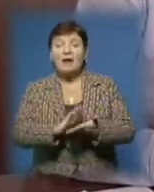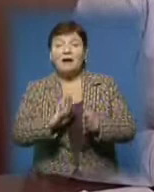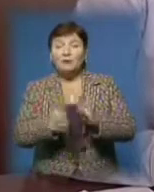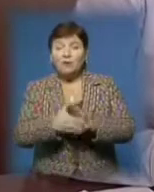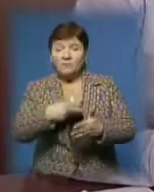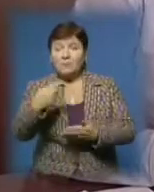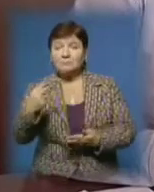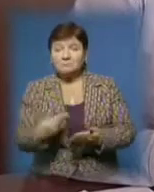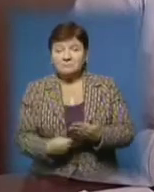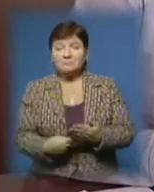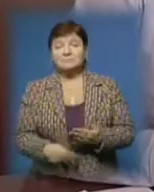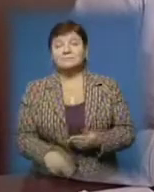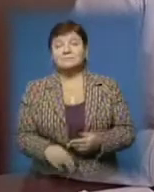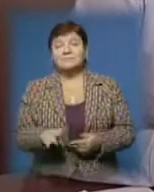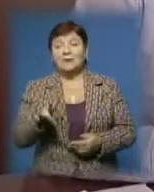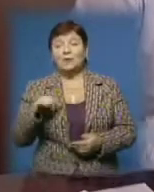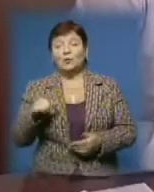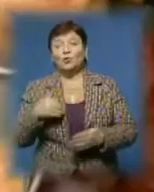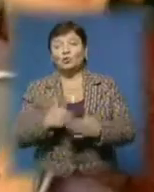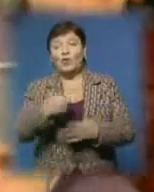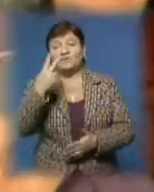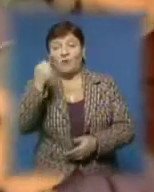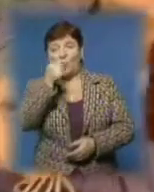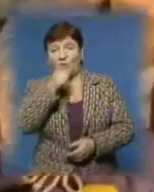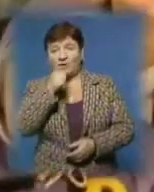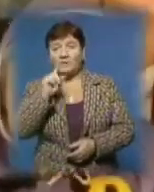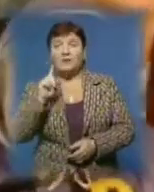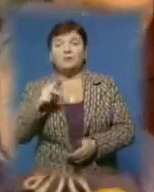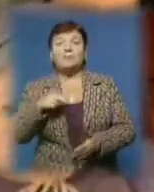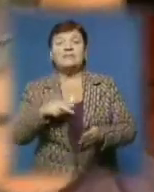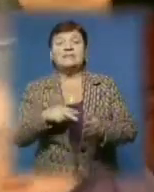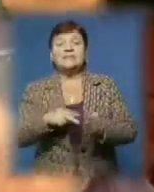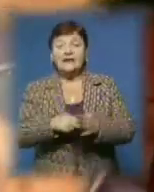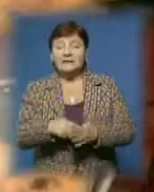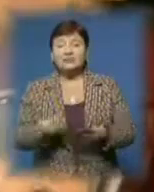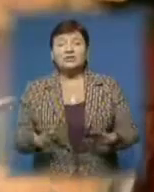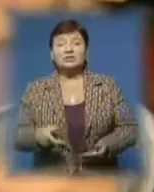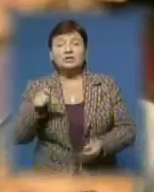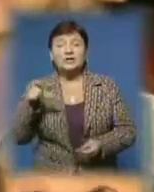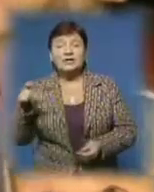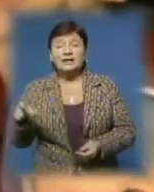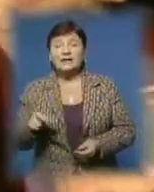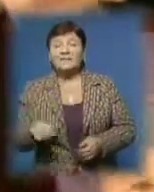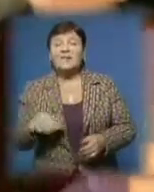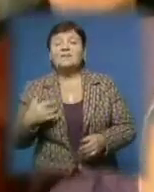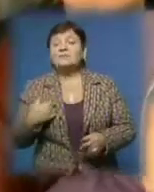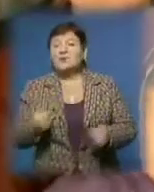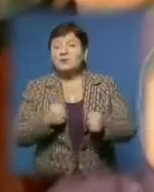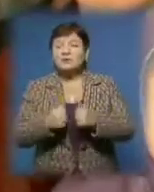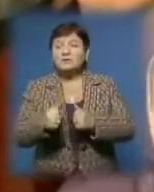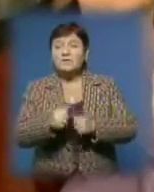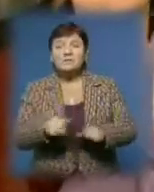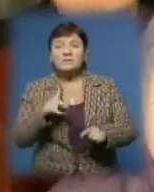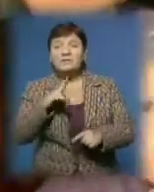заборгованості до 2 років. Аби не стати на ті ж граблі вдруге, мешканці планують створити ОСББ та самим контролювати